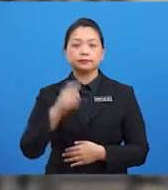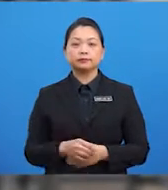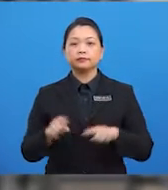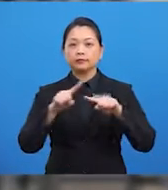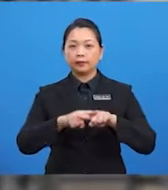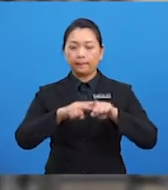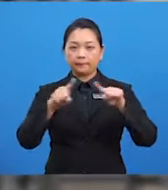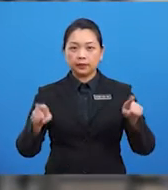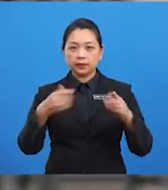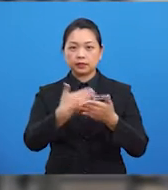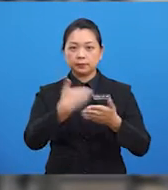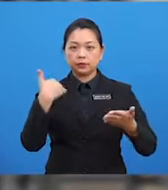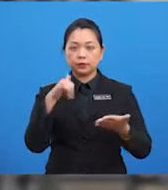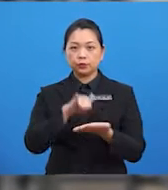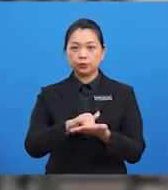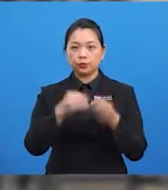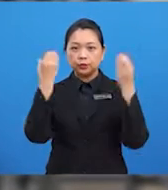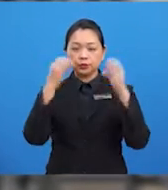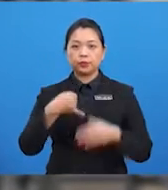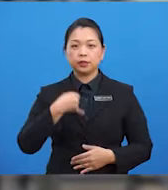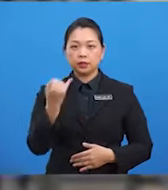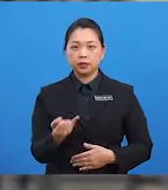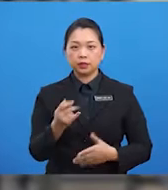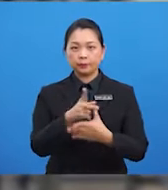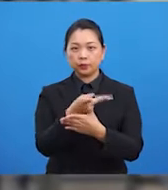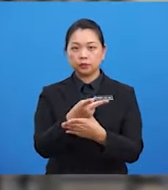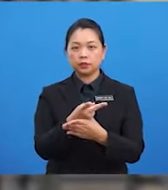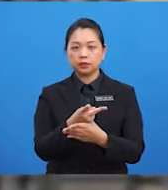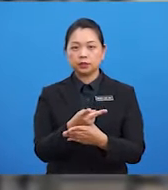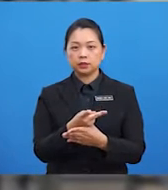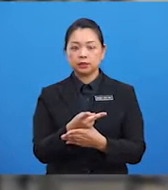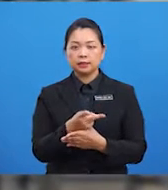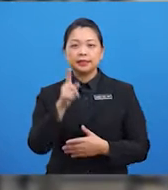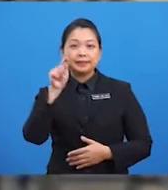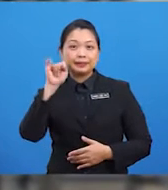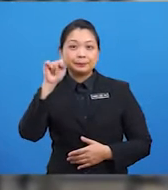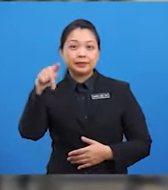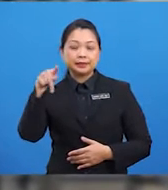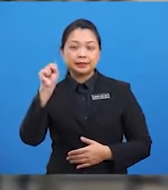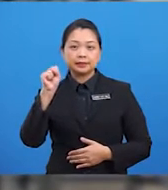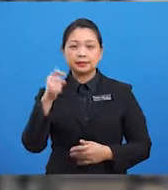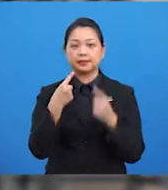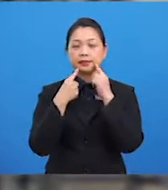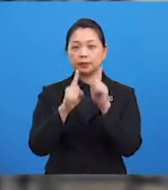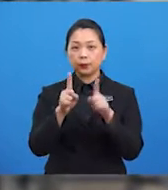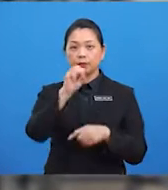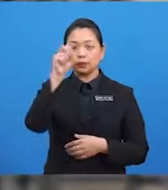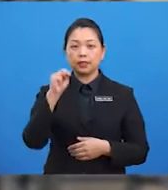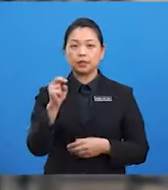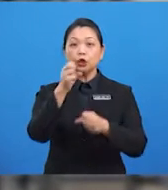Tapi sebelum itu, cikgu ingin berkongsi tips menjawab soalan